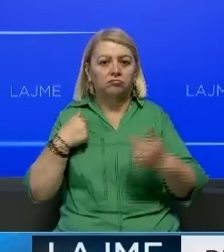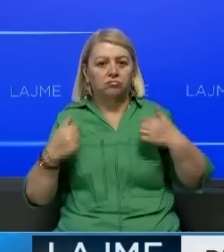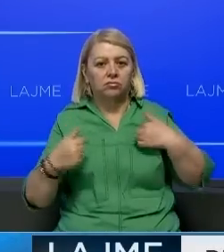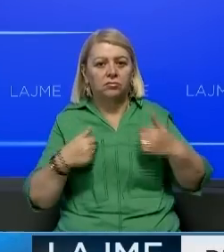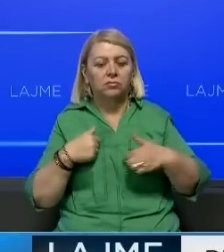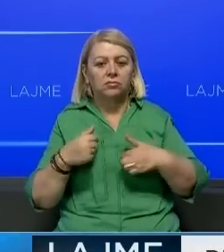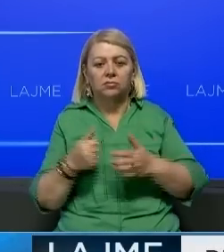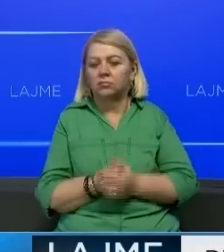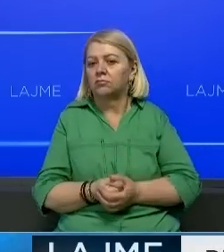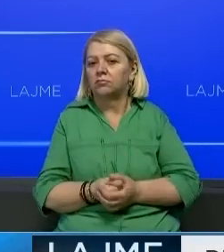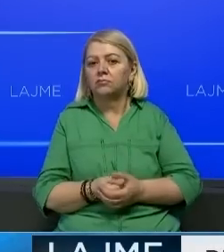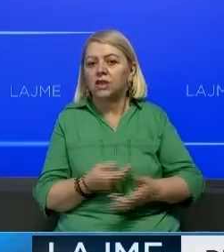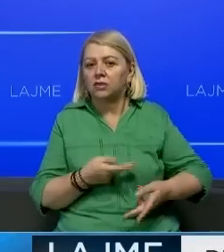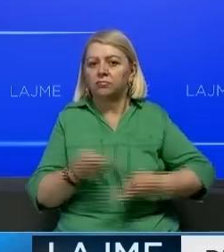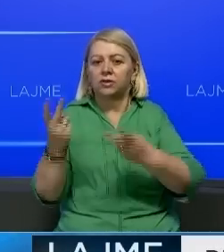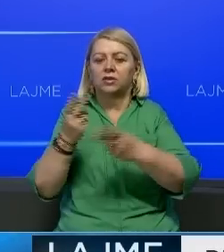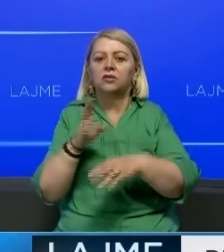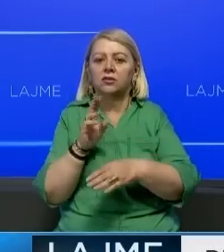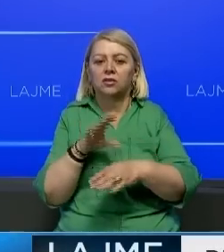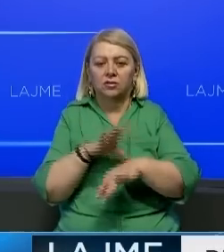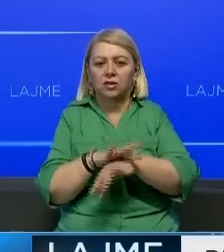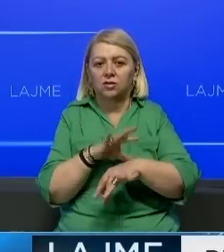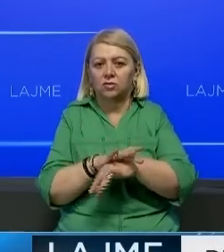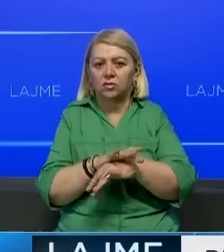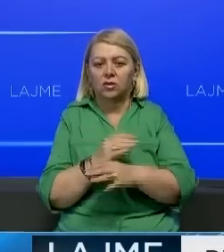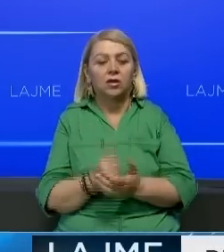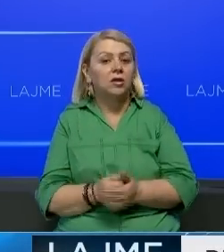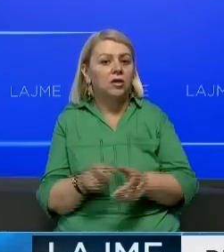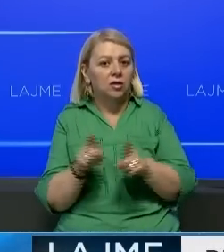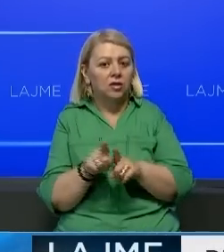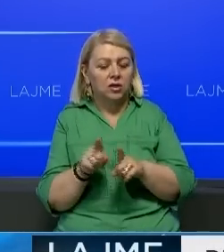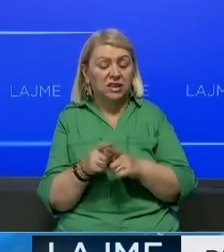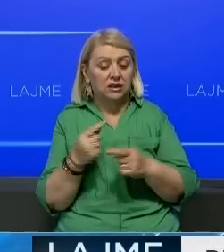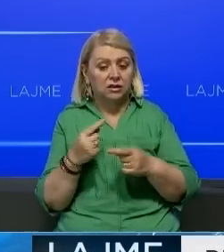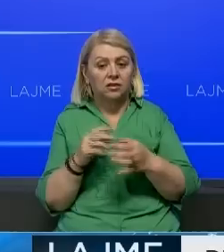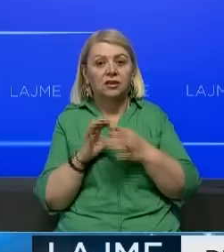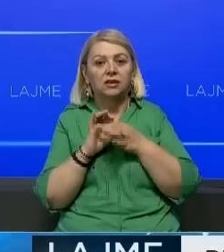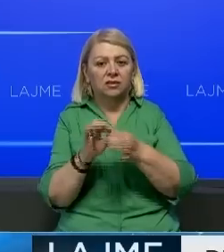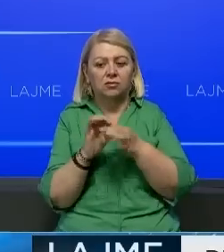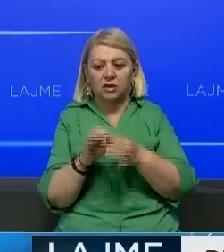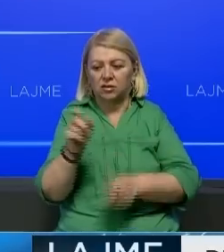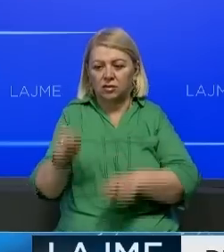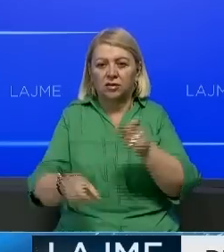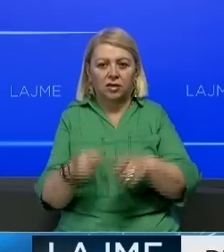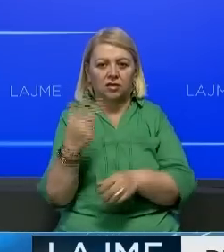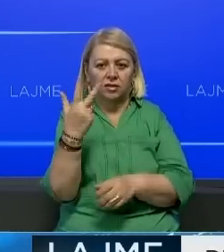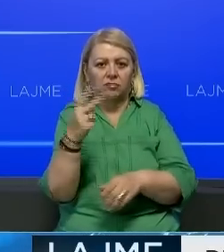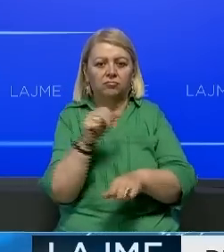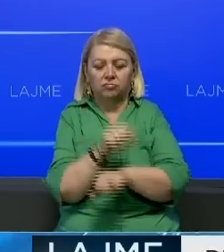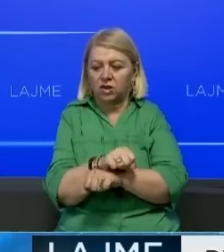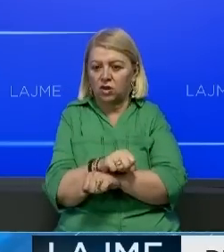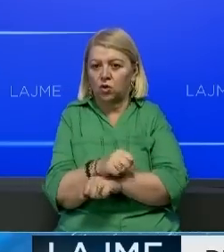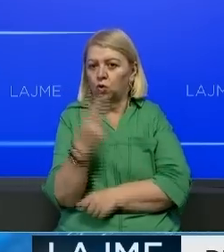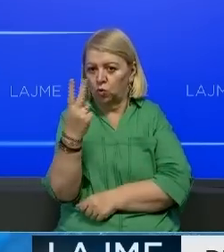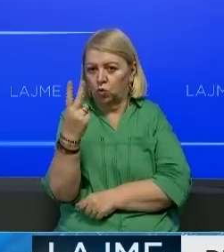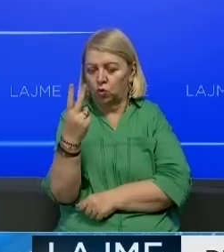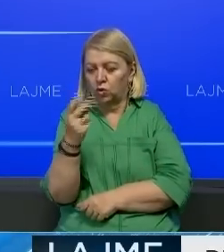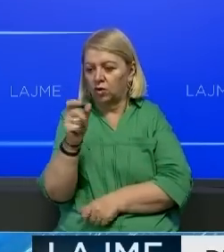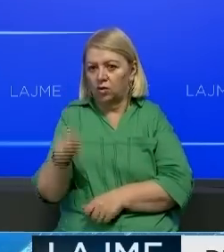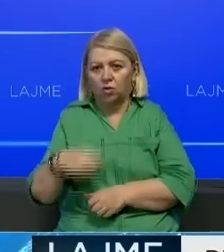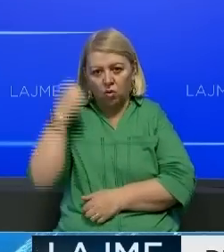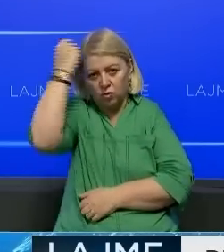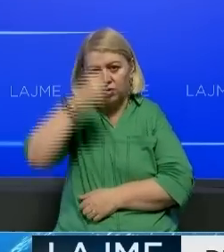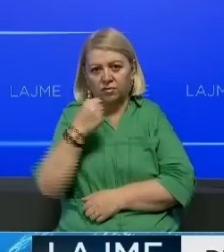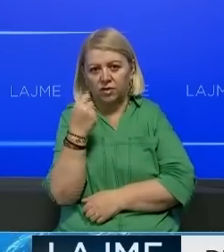cili më pas ka marrë trajtimin e nevojshëm mjekësor. Gjithashtu lidhur me rastin janë arrestuar 3 persona, 2 shtetas të Kosovës dhe